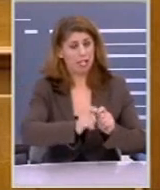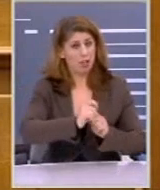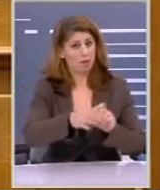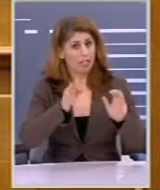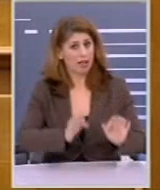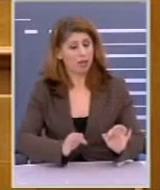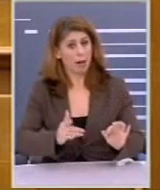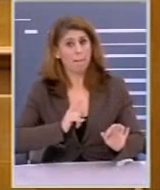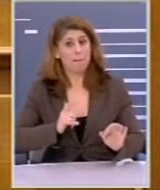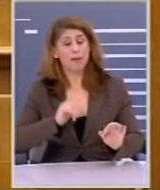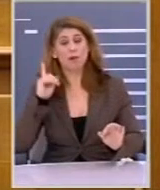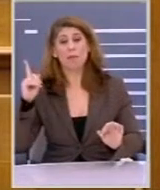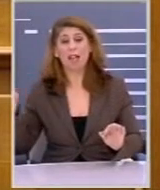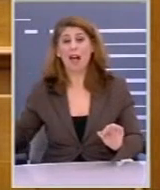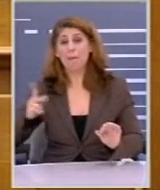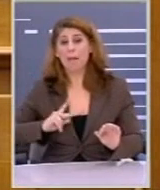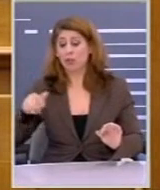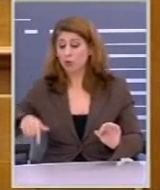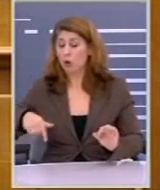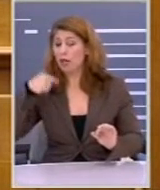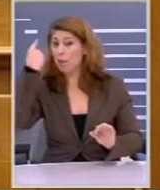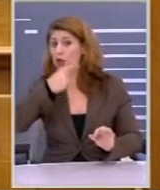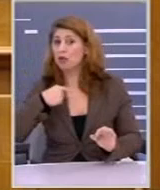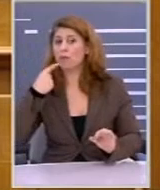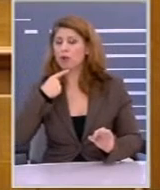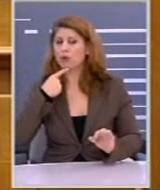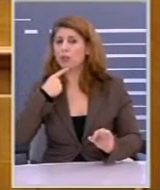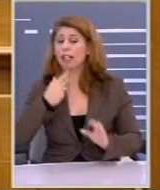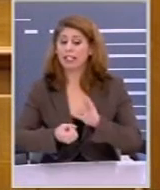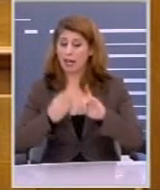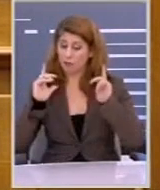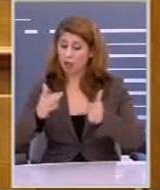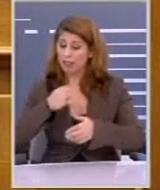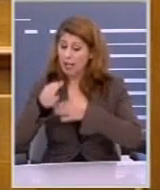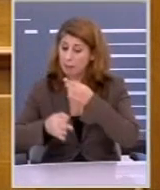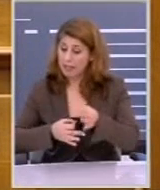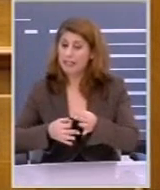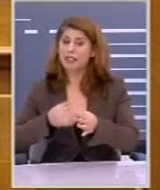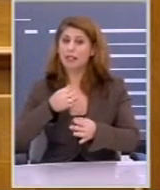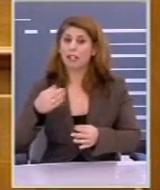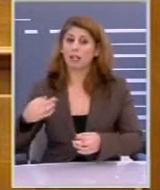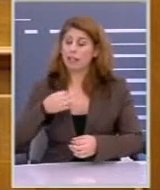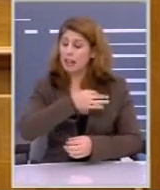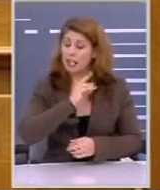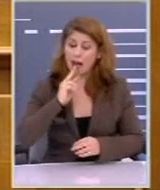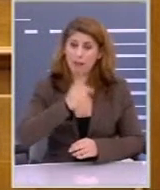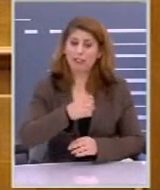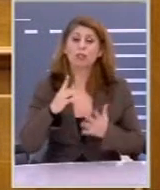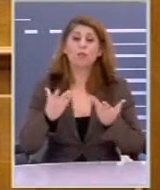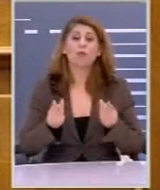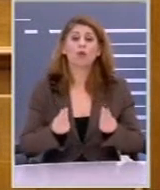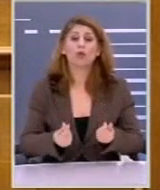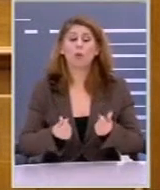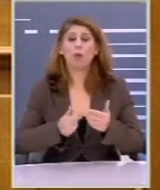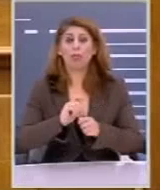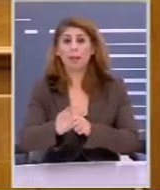αποπληρώνουμε. Περιμένουμε μια απάντηση τώρα επί του προσωπικού να πάρει η Νέα Δημοκρατία το λόγο και να πει πώς θα πληρώσει 210 εκατομμύρια